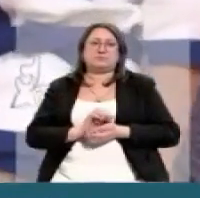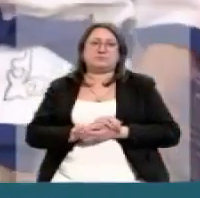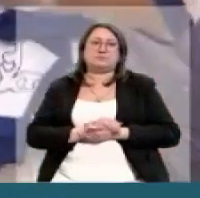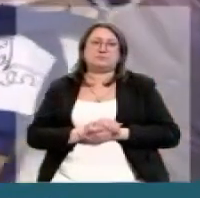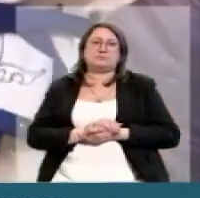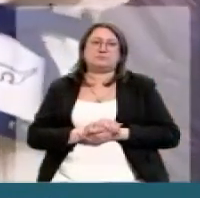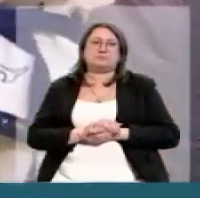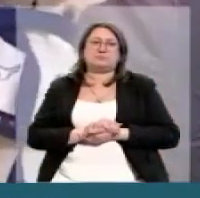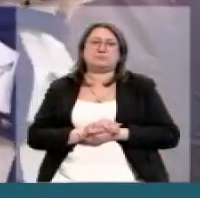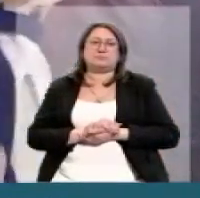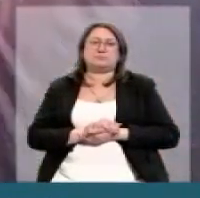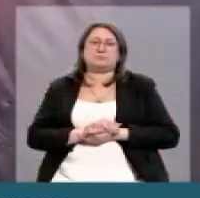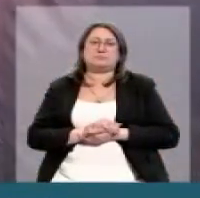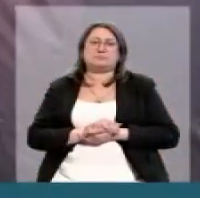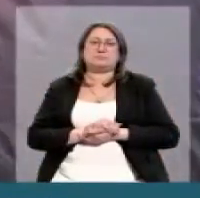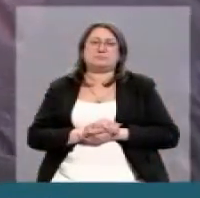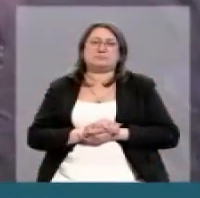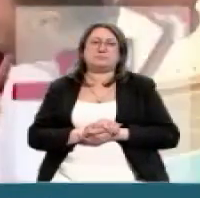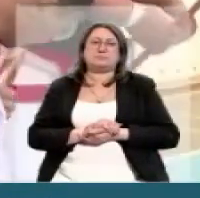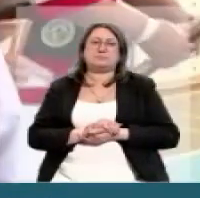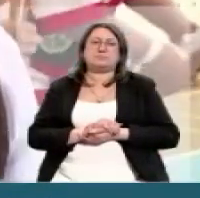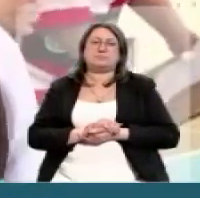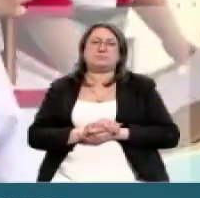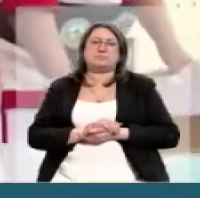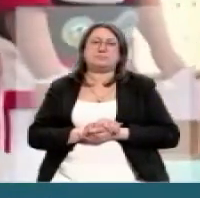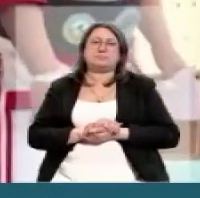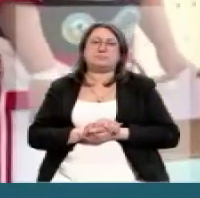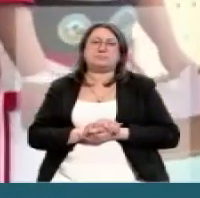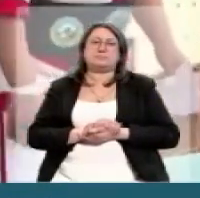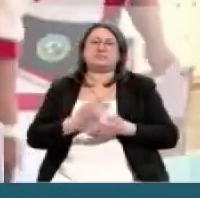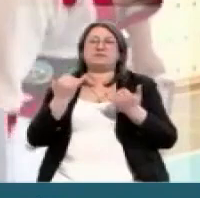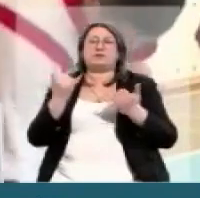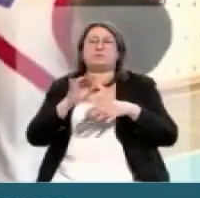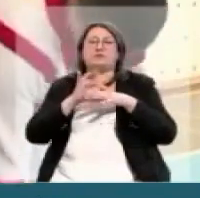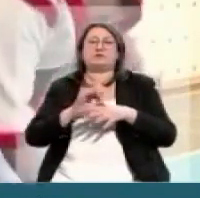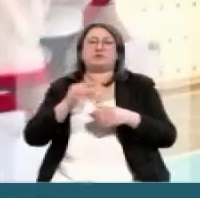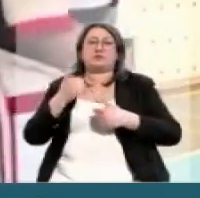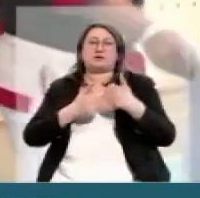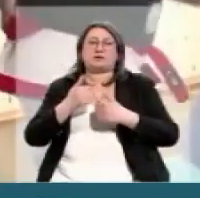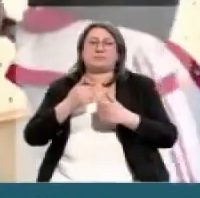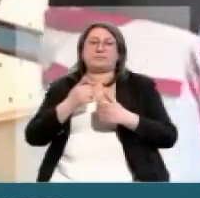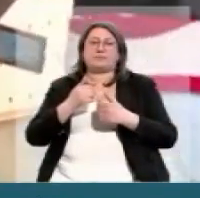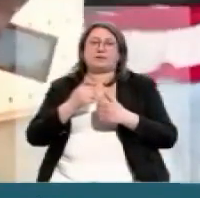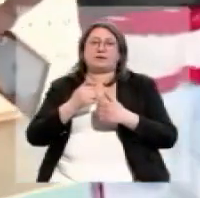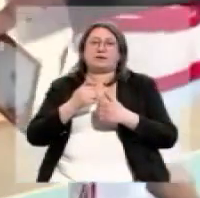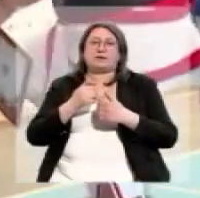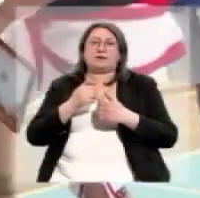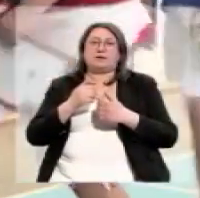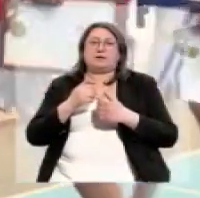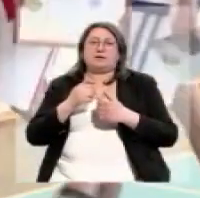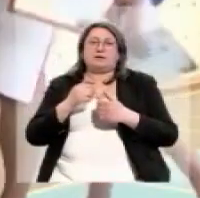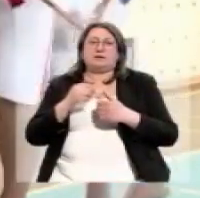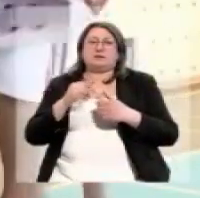салмақ және түйе балуан бойынша бәсекеге түсті. Бүгінгі жарыс Алтынсар ауданының Алтынсары